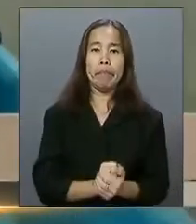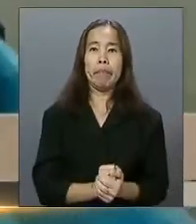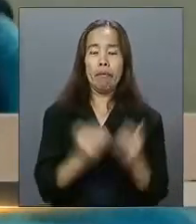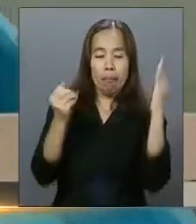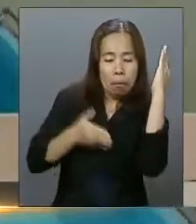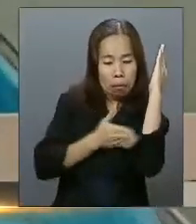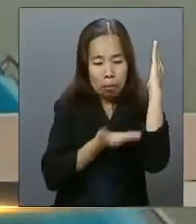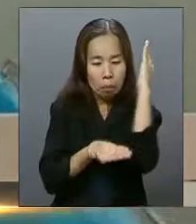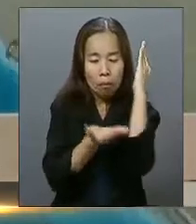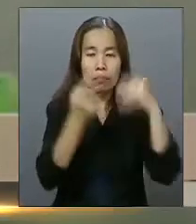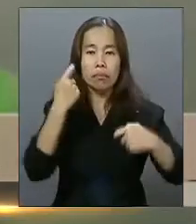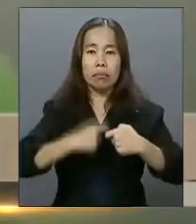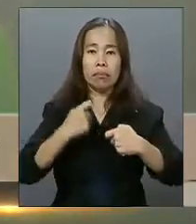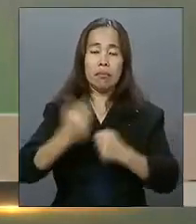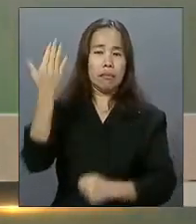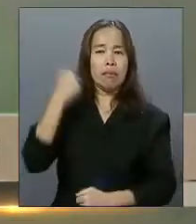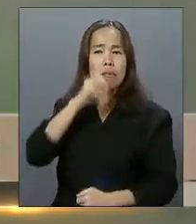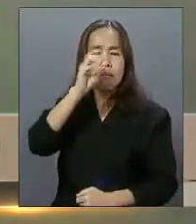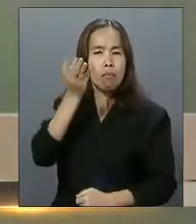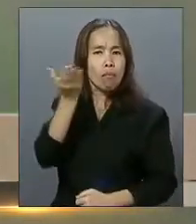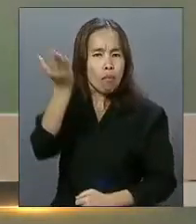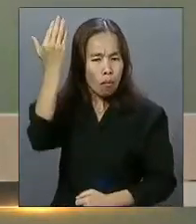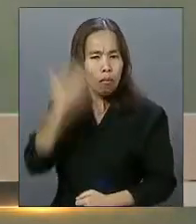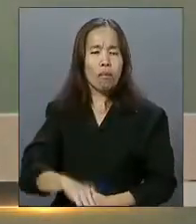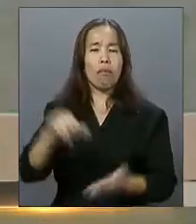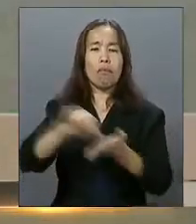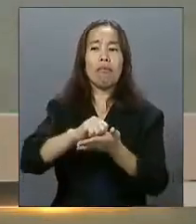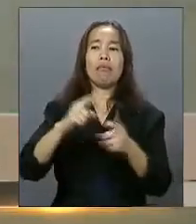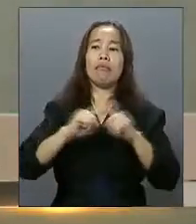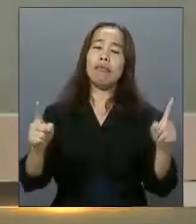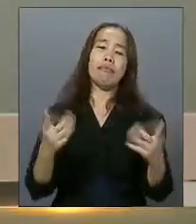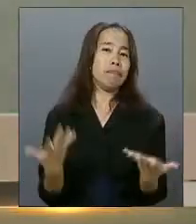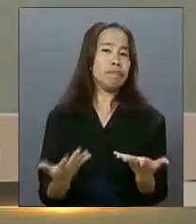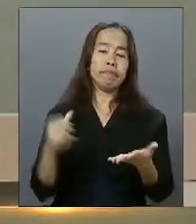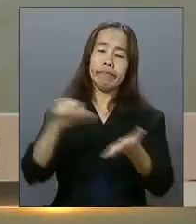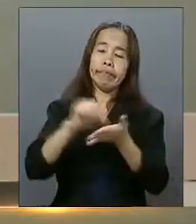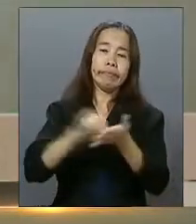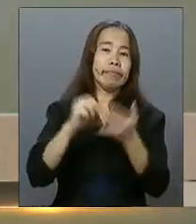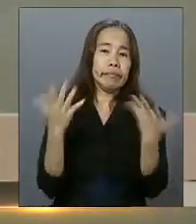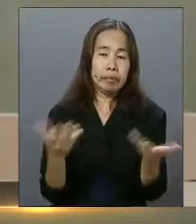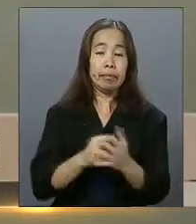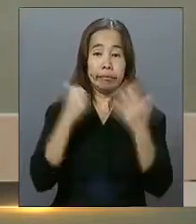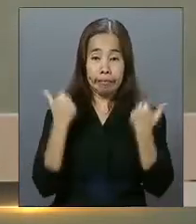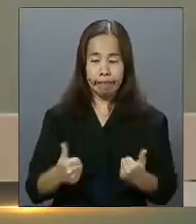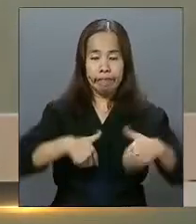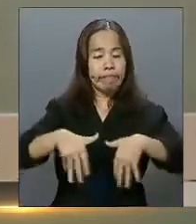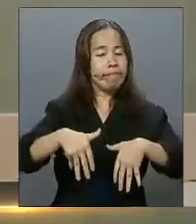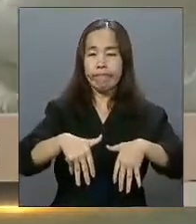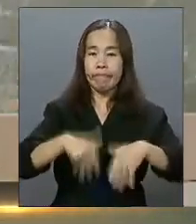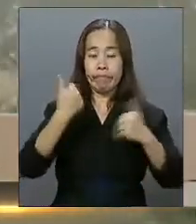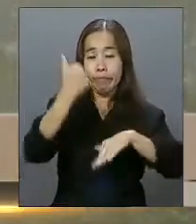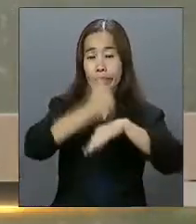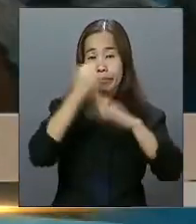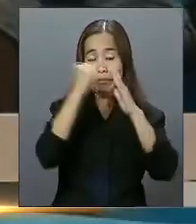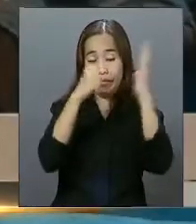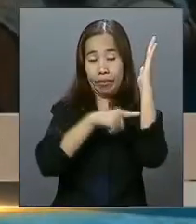องเรียนให้หน่วยงานที่เกี่ยวข้องเข้าแก้ปัญหามานานแล้วแต่ก็ไม่ได้รับการแก้ไขแม้ว่าล่าสุดนั้นทางจังหวัดสุราษฎร์ธานีระบุว่า